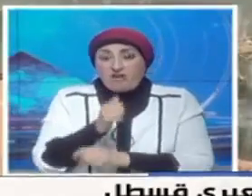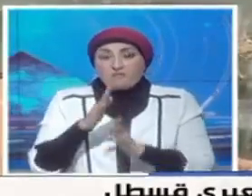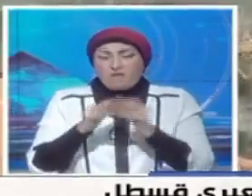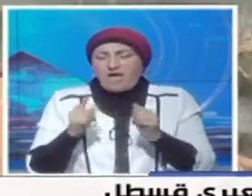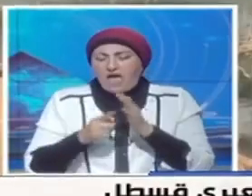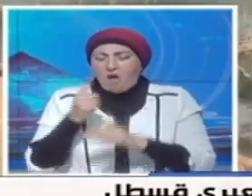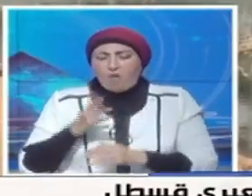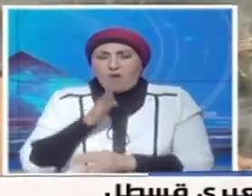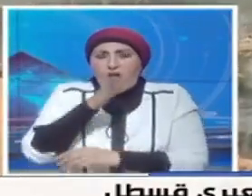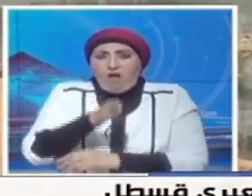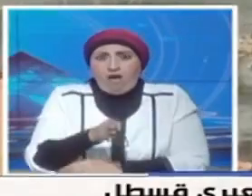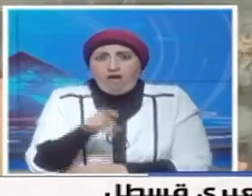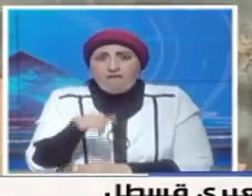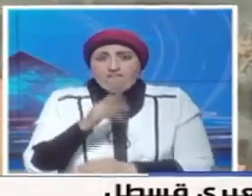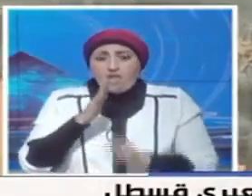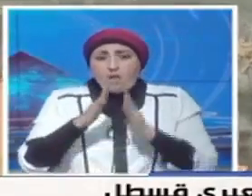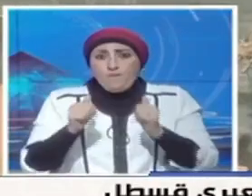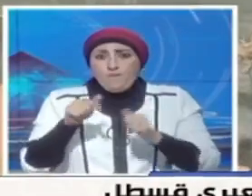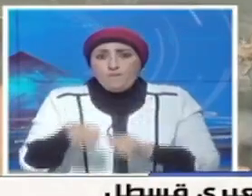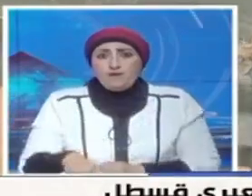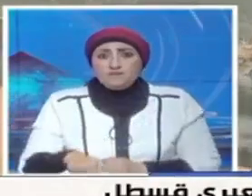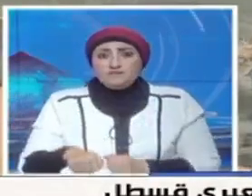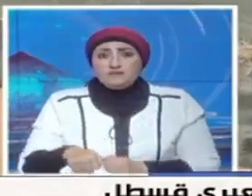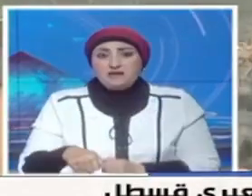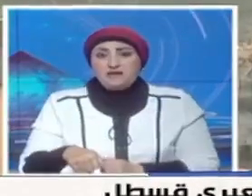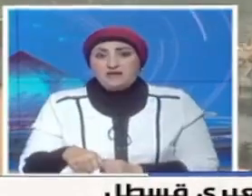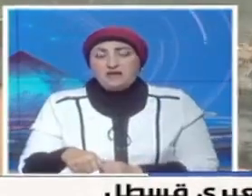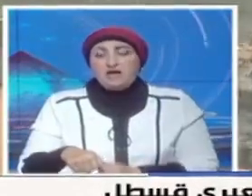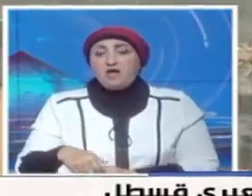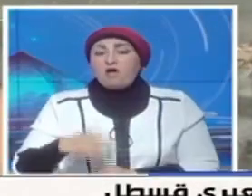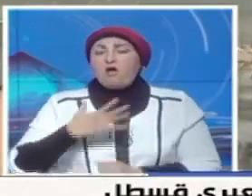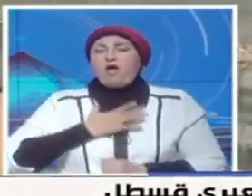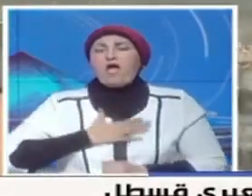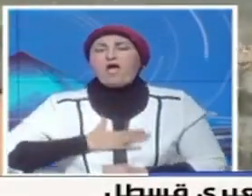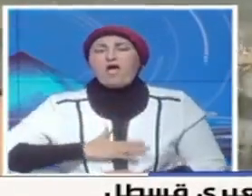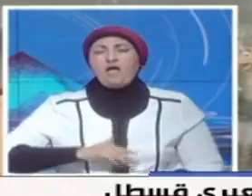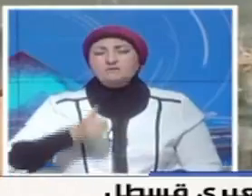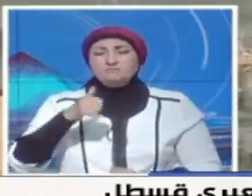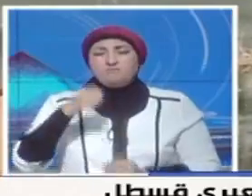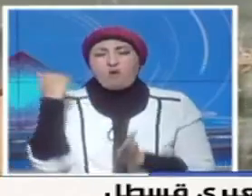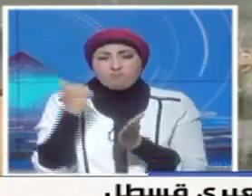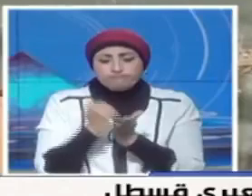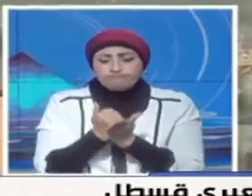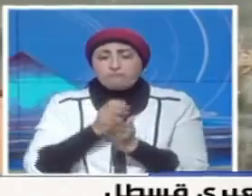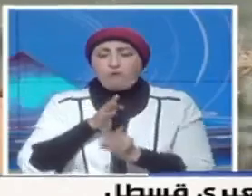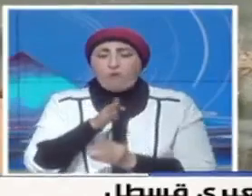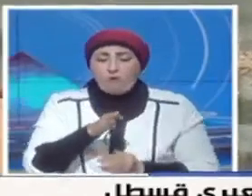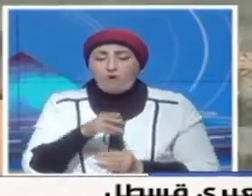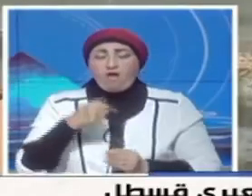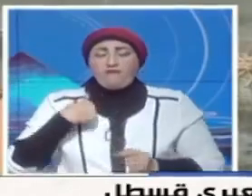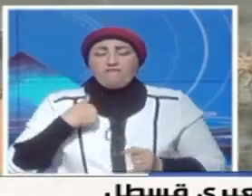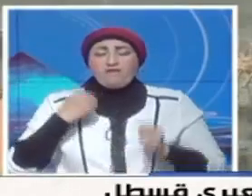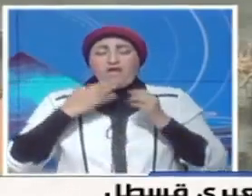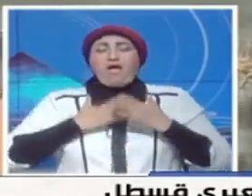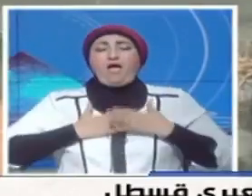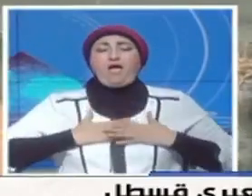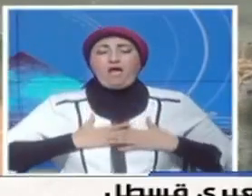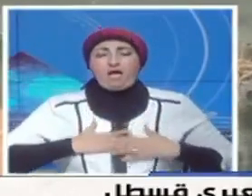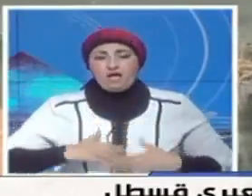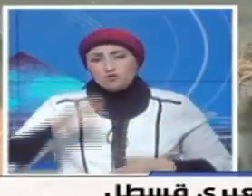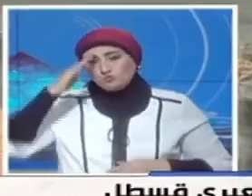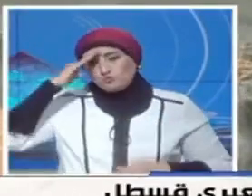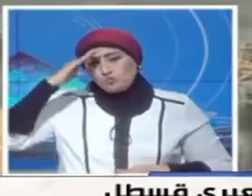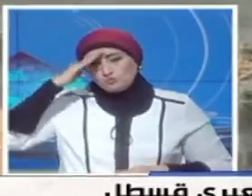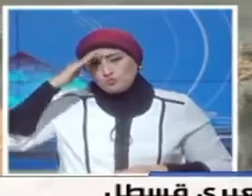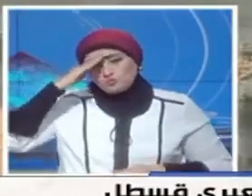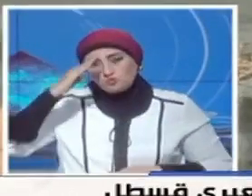فور دخولهم على الأراضي المصرية وحصولهم على هذا الإطمئنان وهذا الأمن والأمان، تحول هذا الخوف والرعب إلى شكر